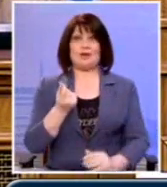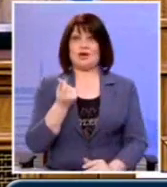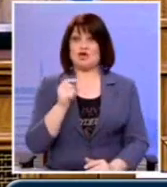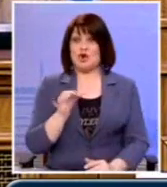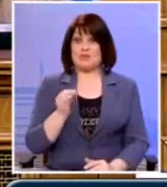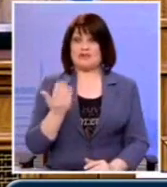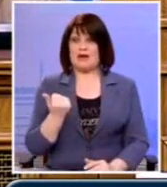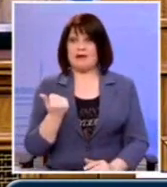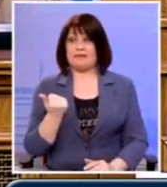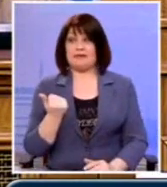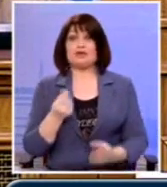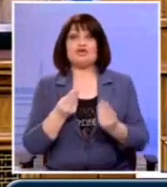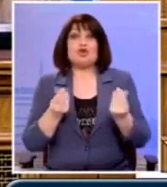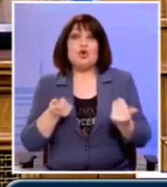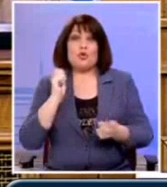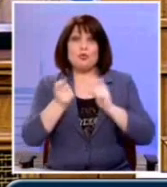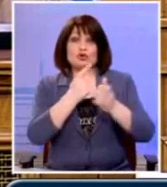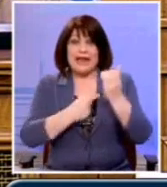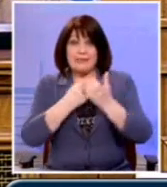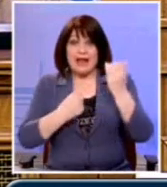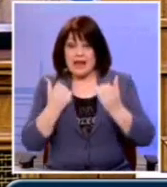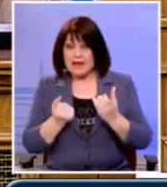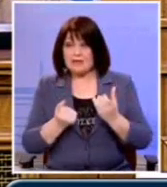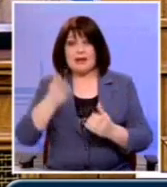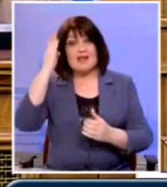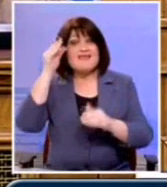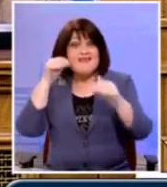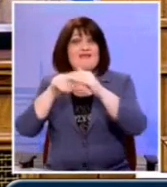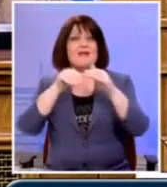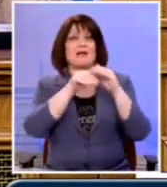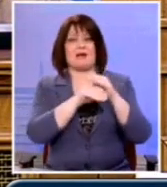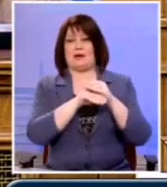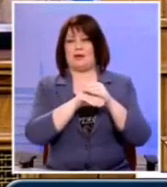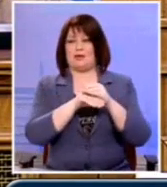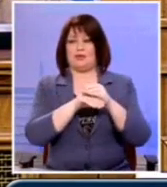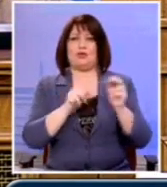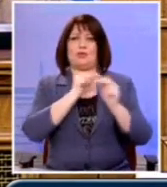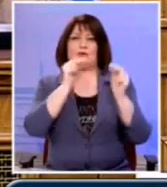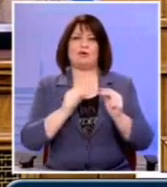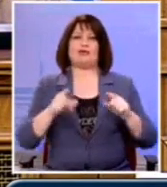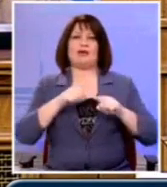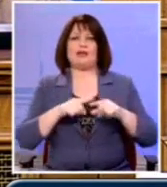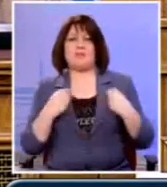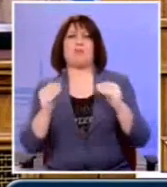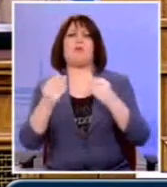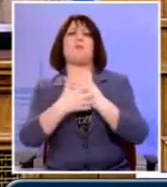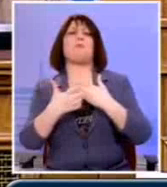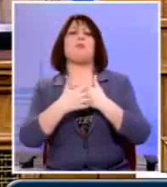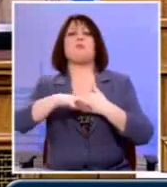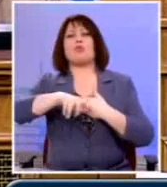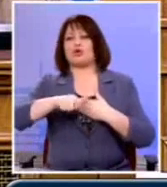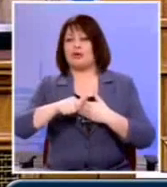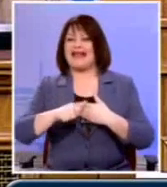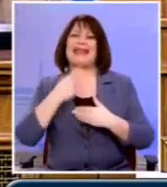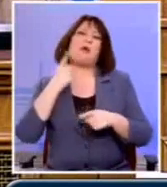μόνος τρόπος να χρηματοδοτούνται τα ελλείμματά σου είναι μέσα από κεφαλαϊκές ροές. Οπότε η Ελλάδα που έλεγε πορτοκάλια στη Γερμανία, θα μου επιτρέψετε τώρα, αυτό